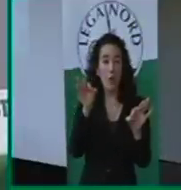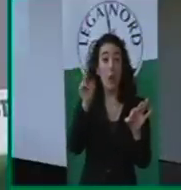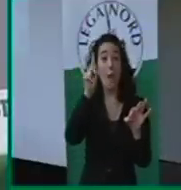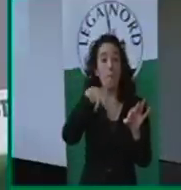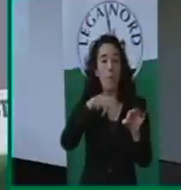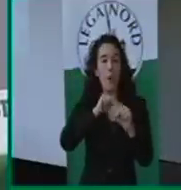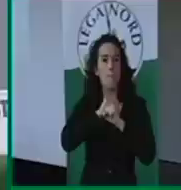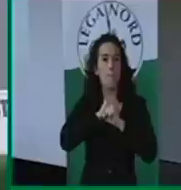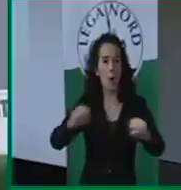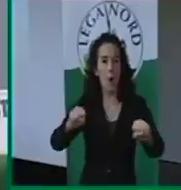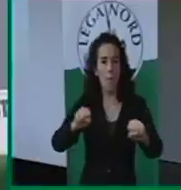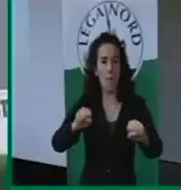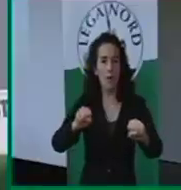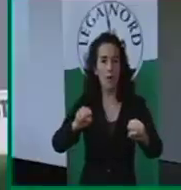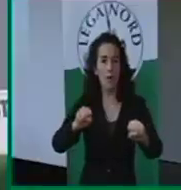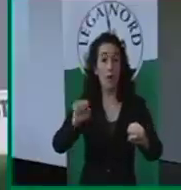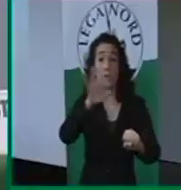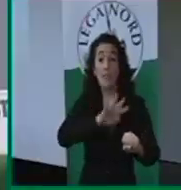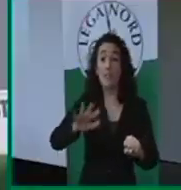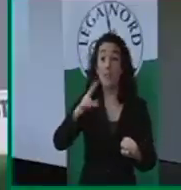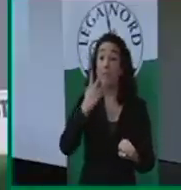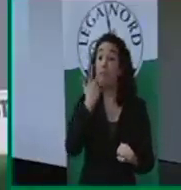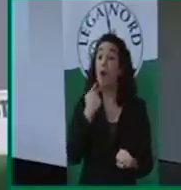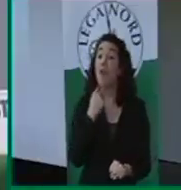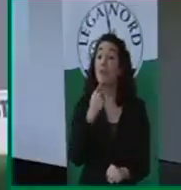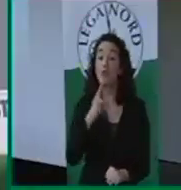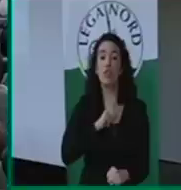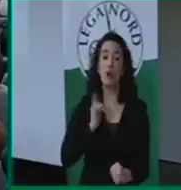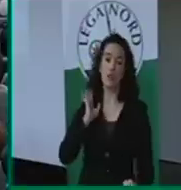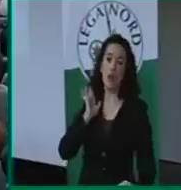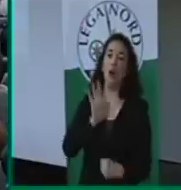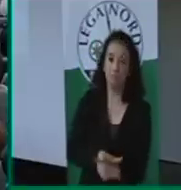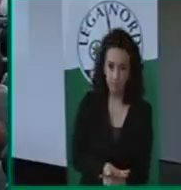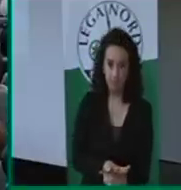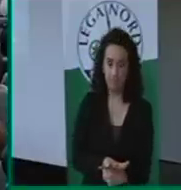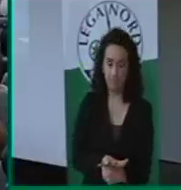eh far tacere la nostra voce grazie e buon